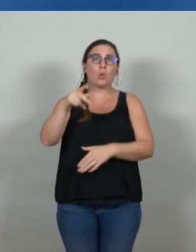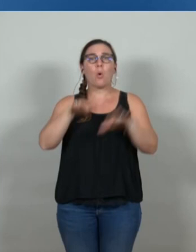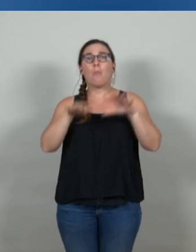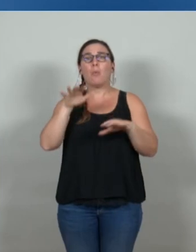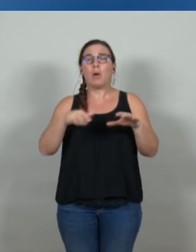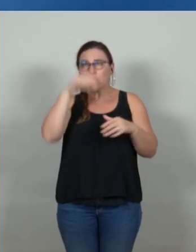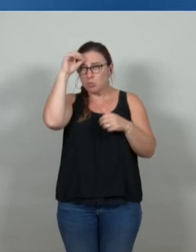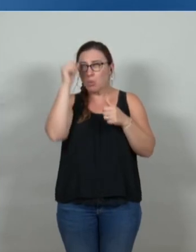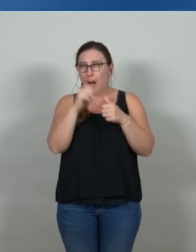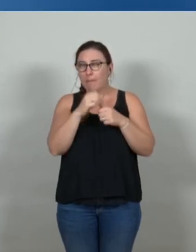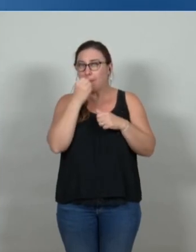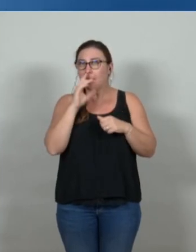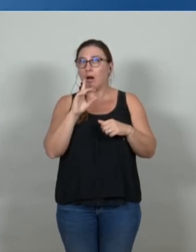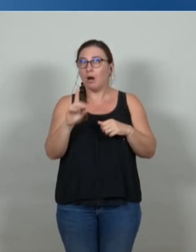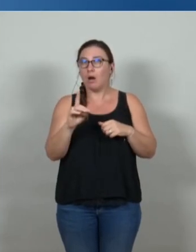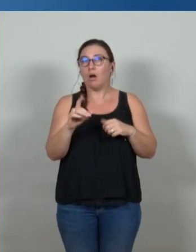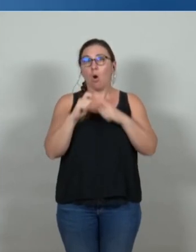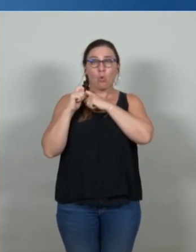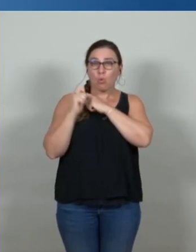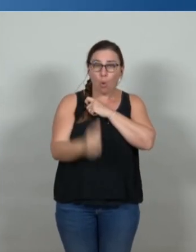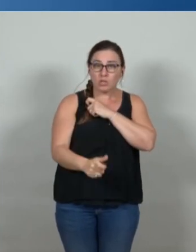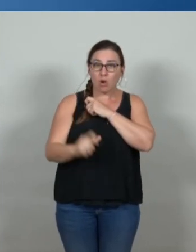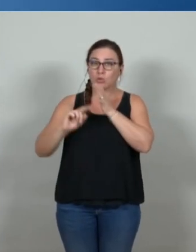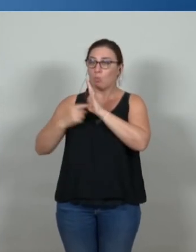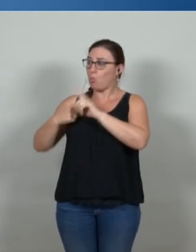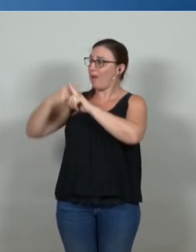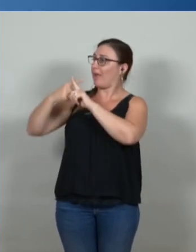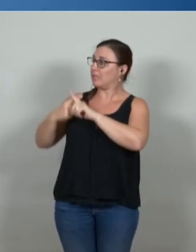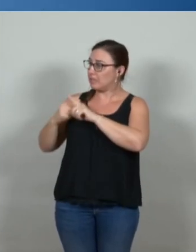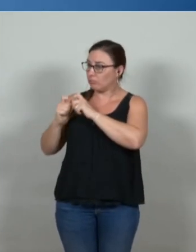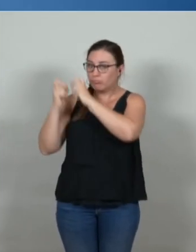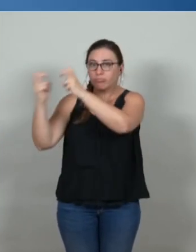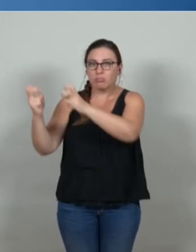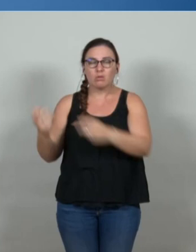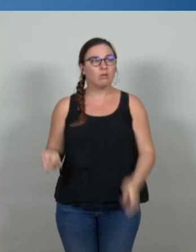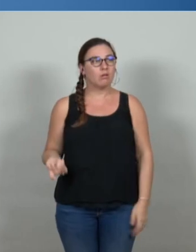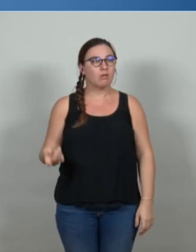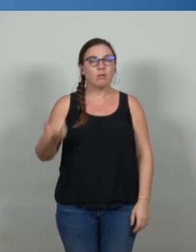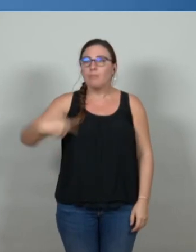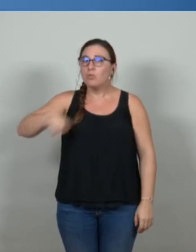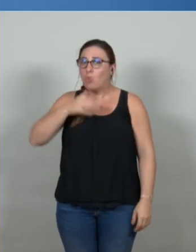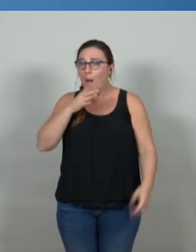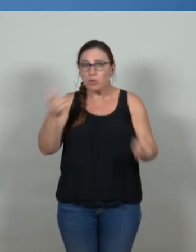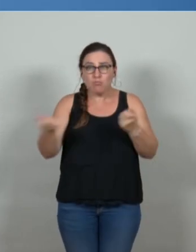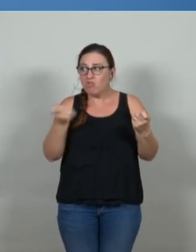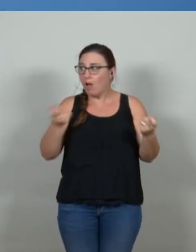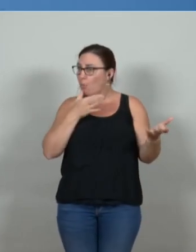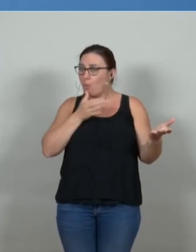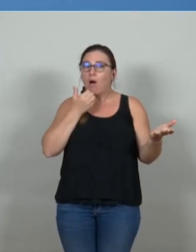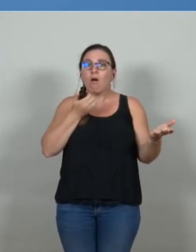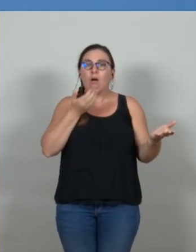je m'en souvenir est bon de conséquences d'augmentation du point d'indice on est incapable d'y faire face et donc